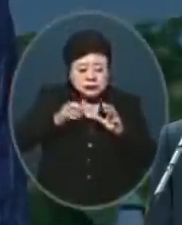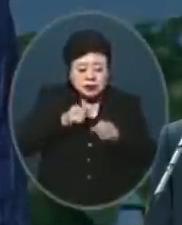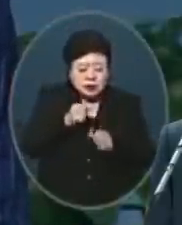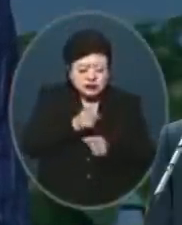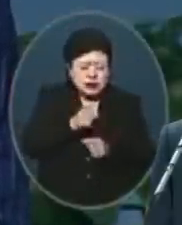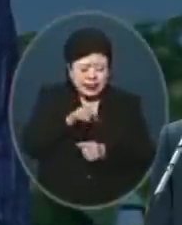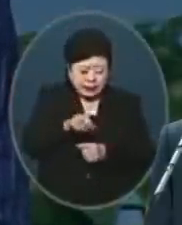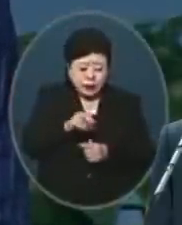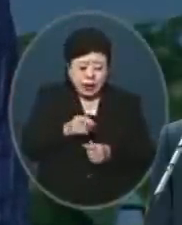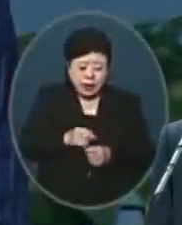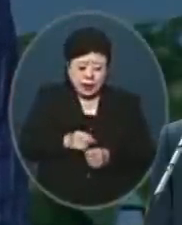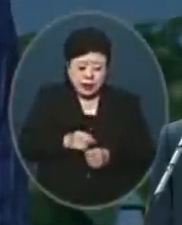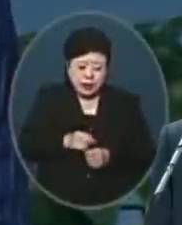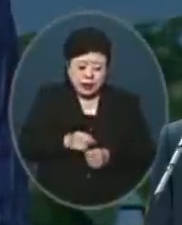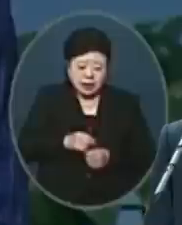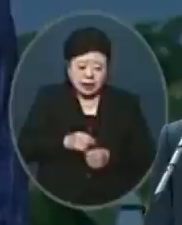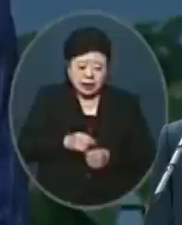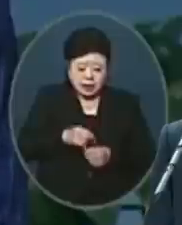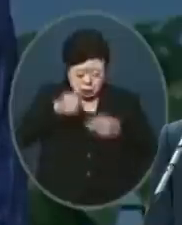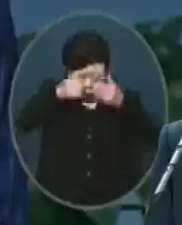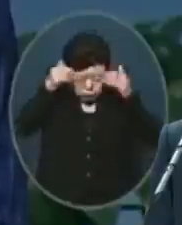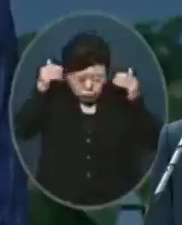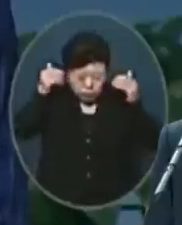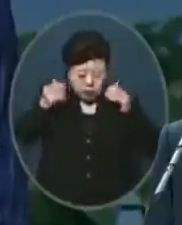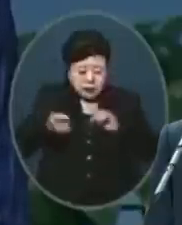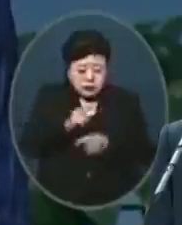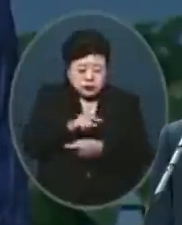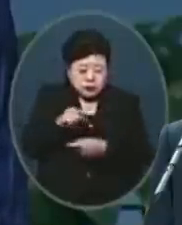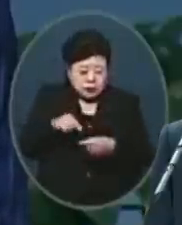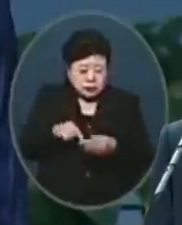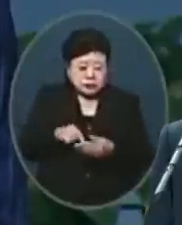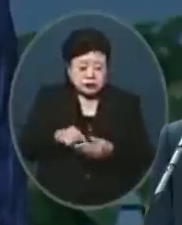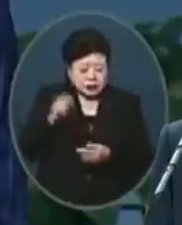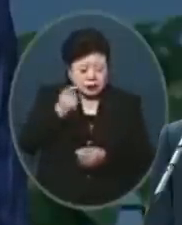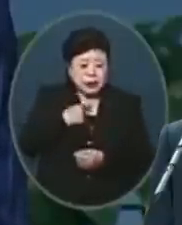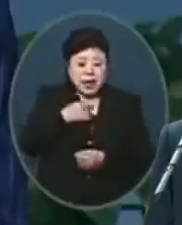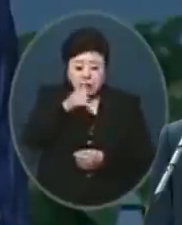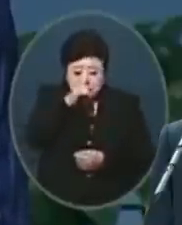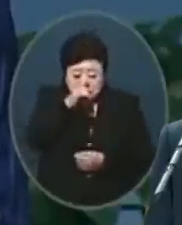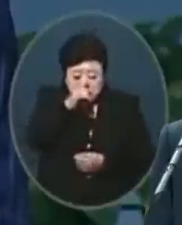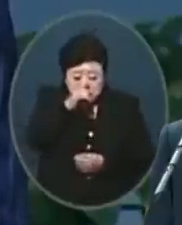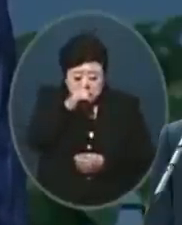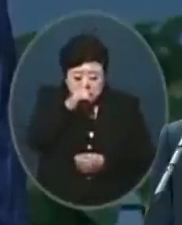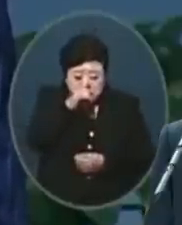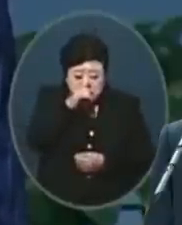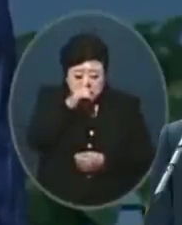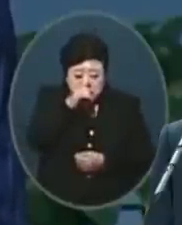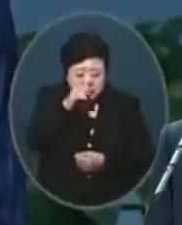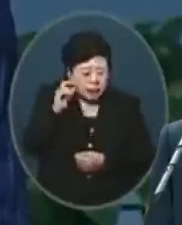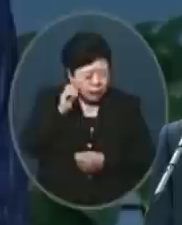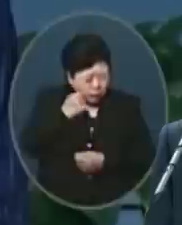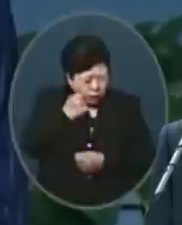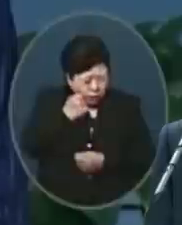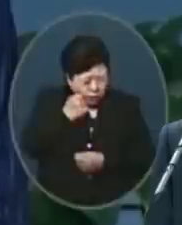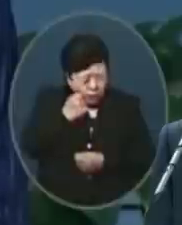북한과 중공과 그 사이에 굉장히 어려움을 겪고 있는데 이